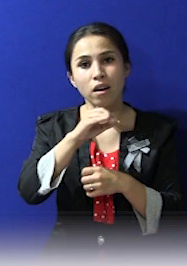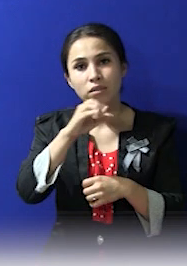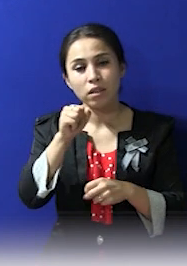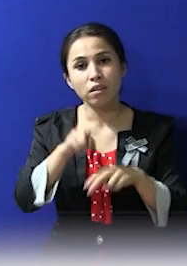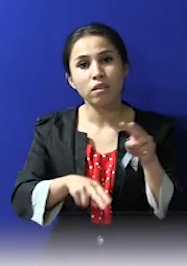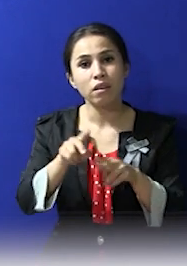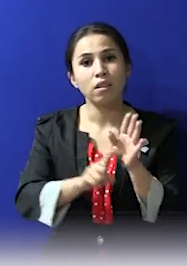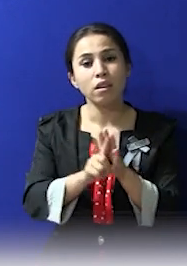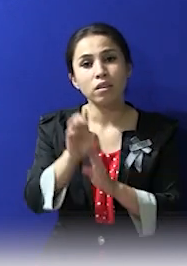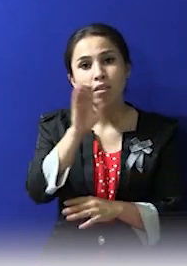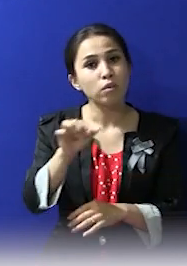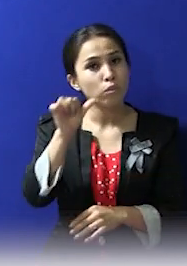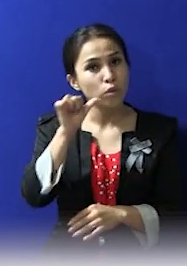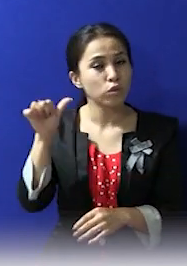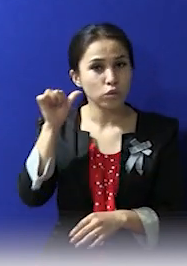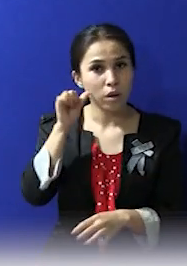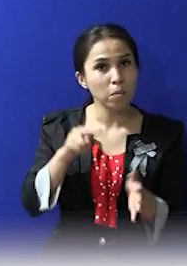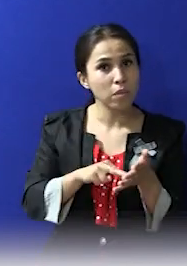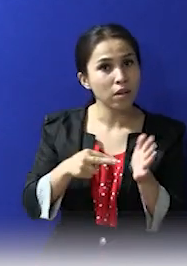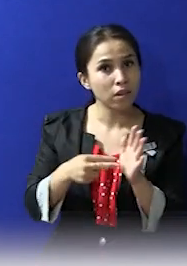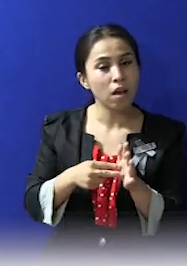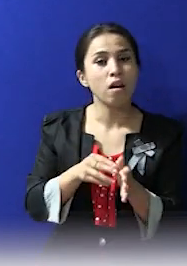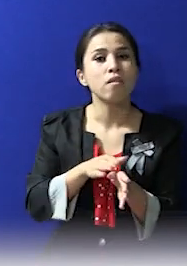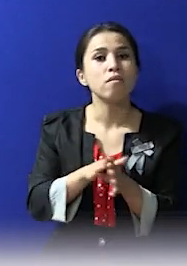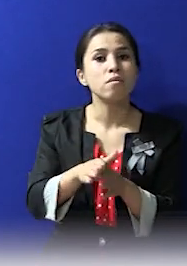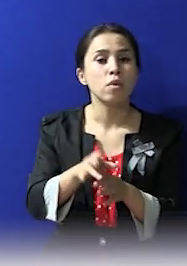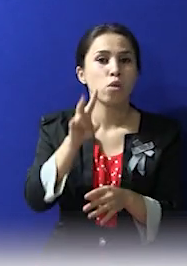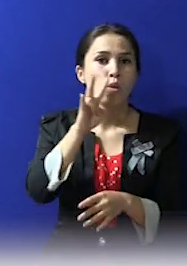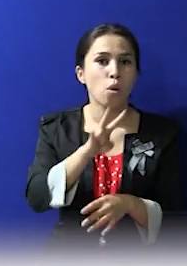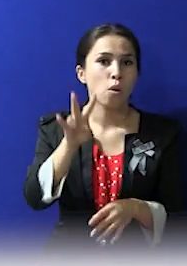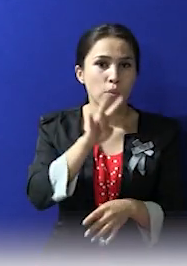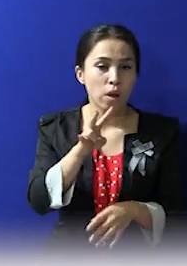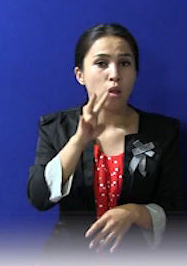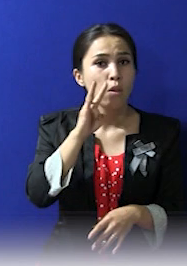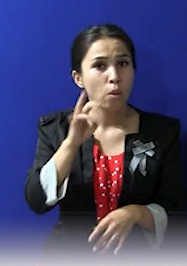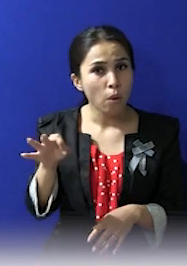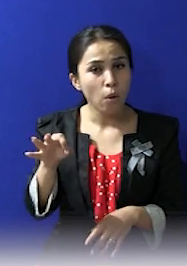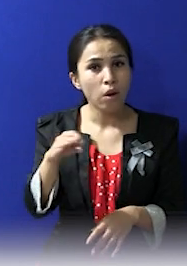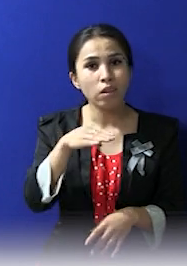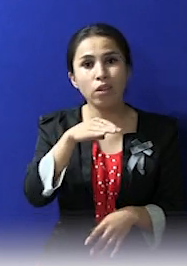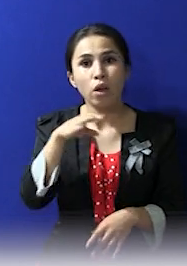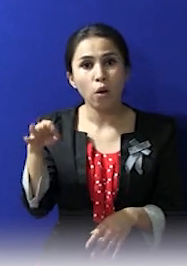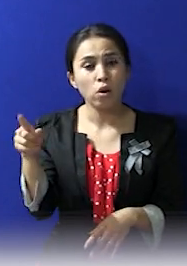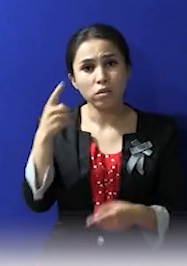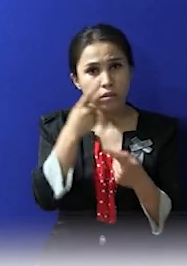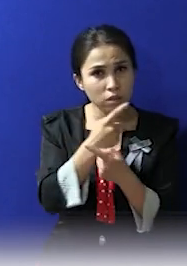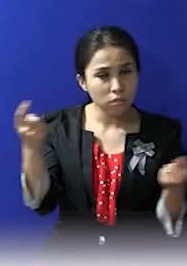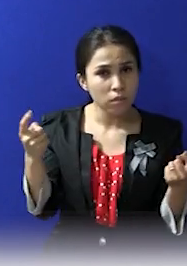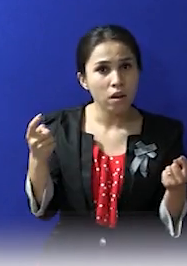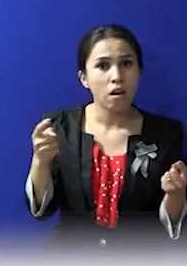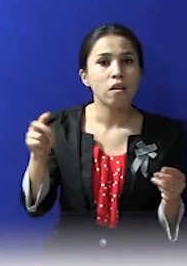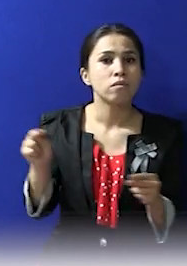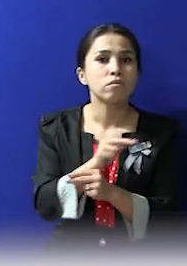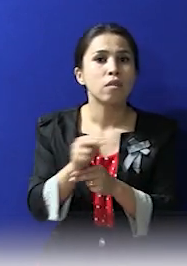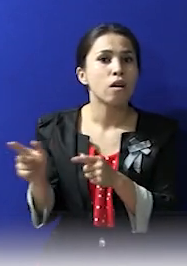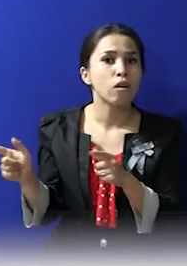детей. Первостепенное внимание необходимо уделить сортировке отходов, создавать соответствующие цеха и мини-заводы. Требует